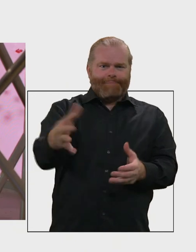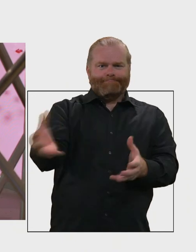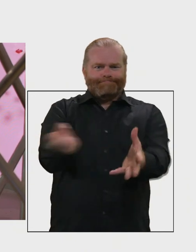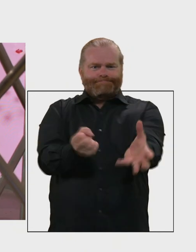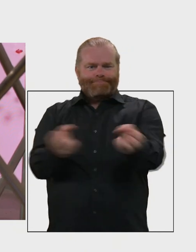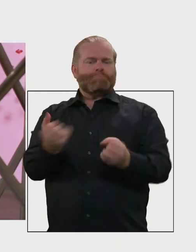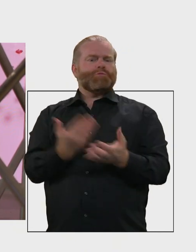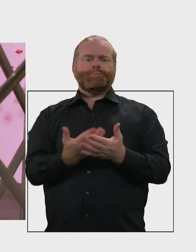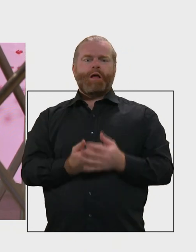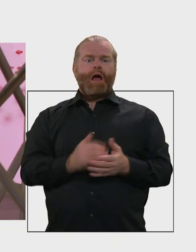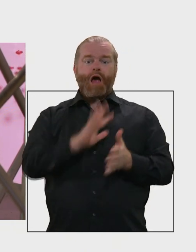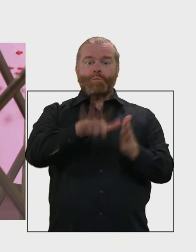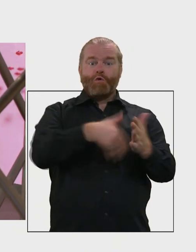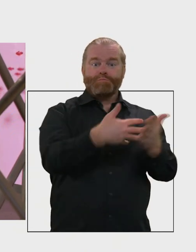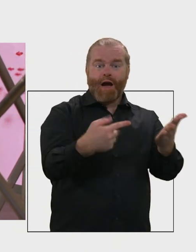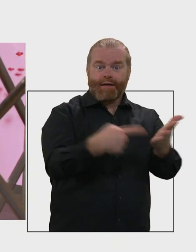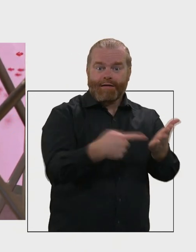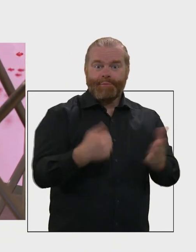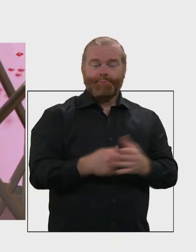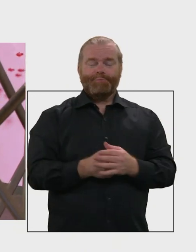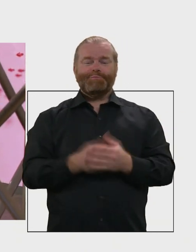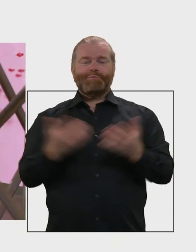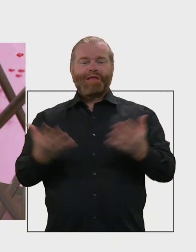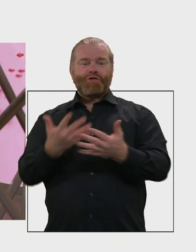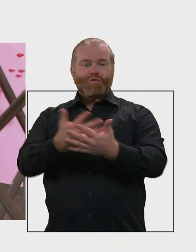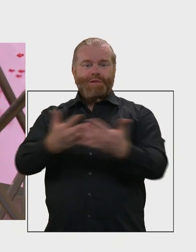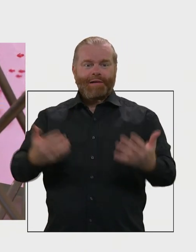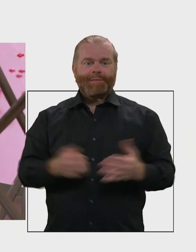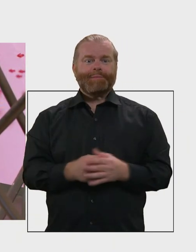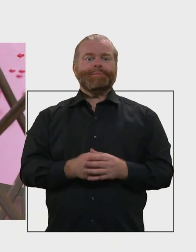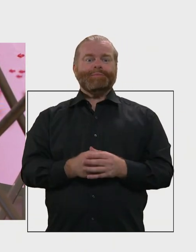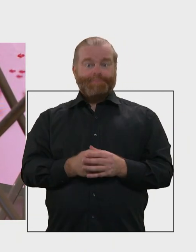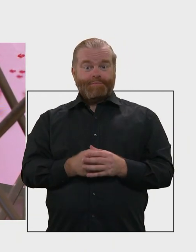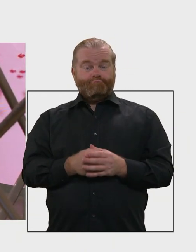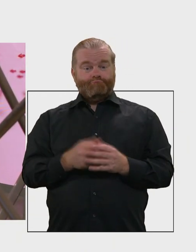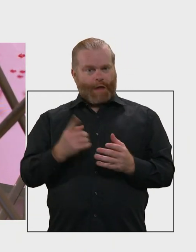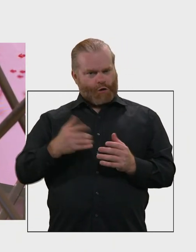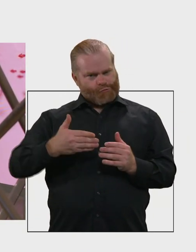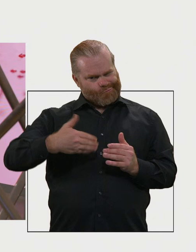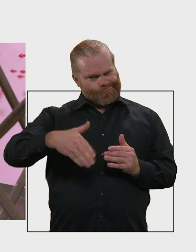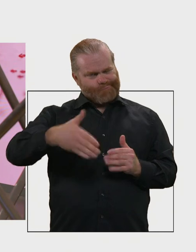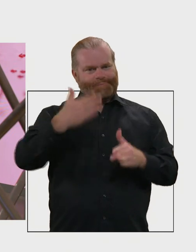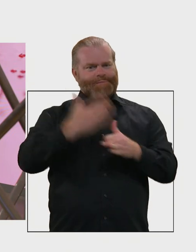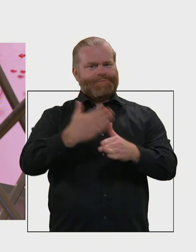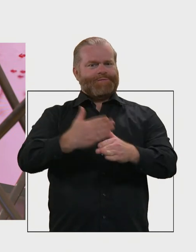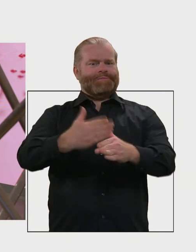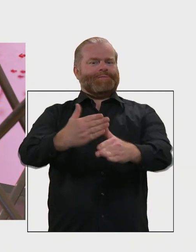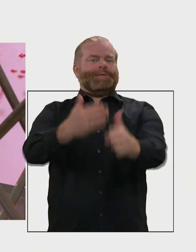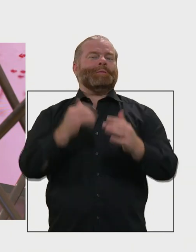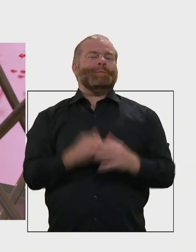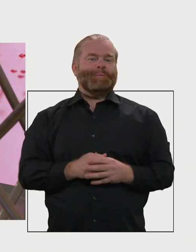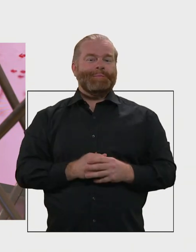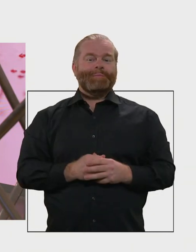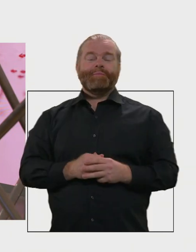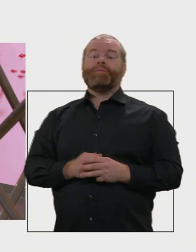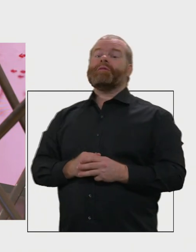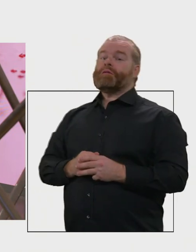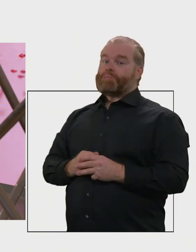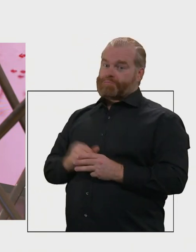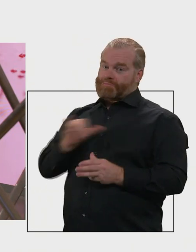fertig, die wird aber bald fertig sein. Es wird Audiodiskussion. Gibt es noch mehr Bilder, die du uns mitgebracht hast? Ja, natürlich habe ich noch mehr Bilder mitgebracht, also zum